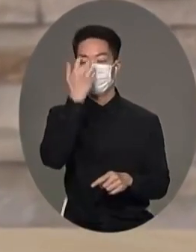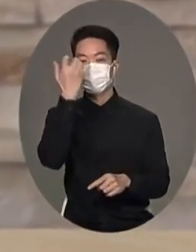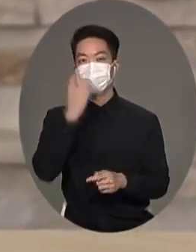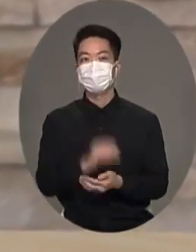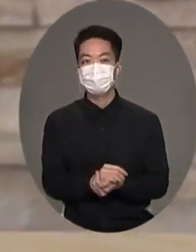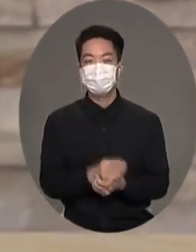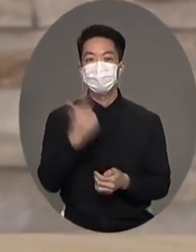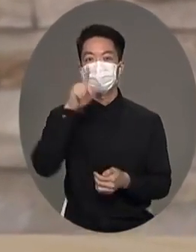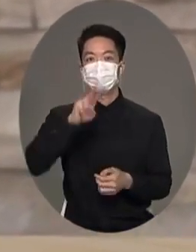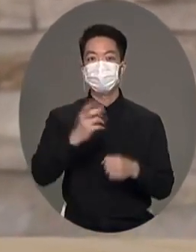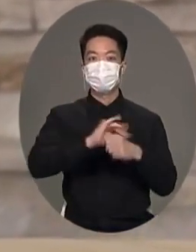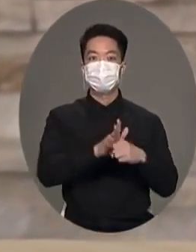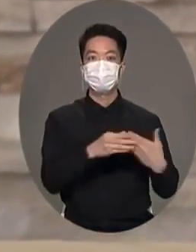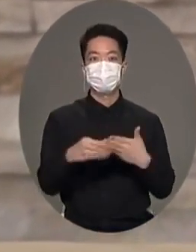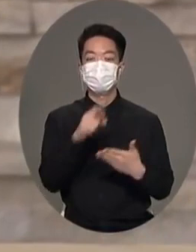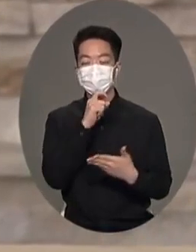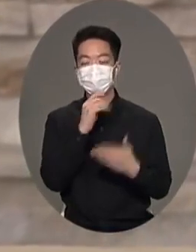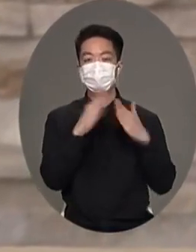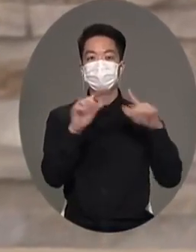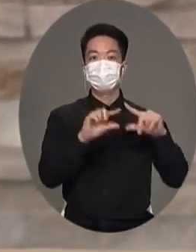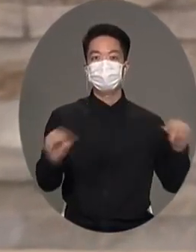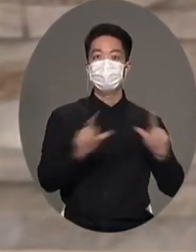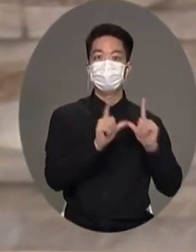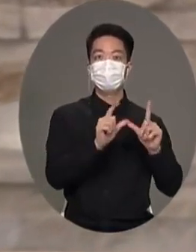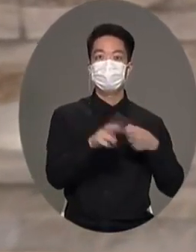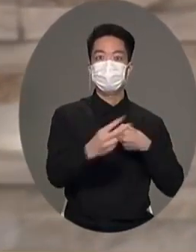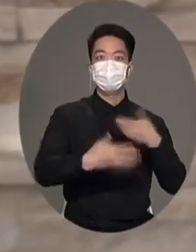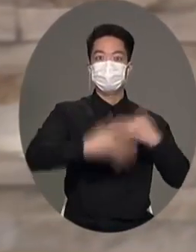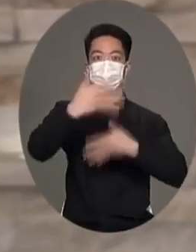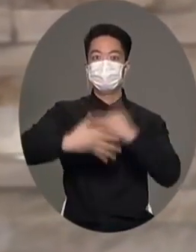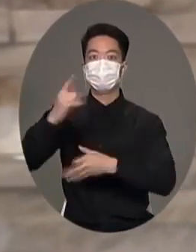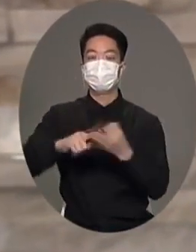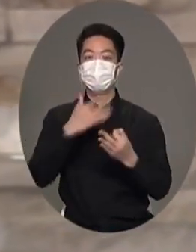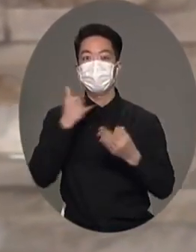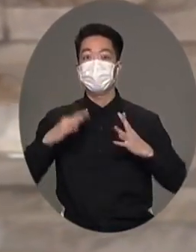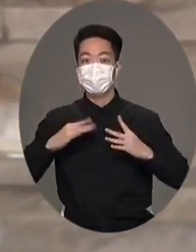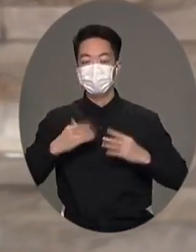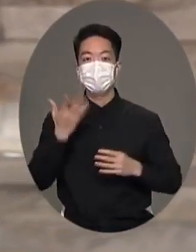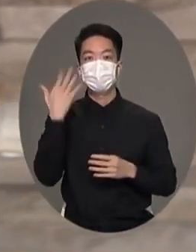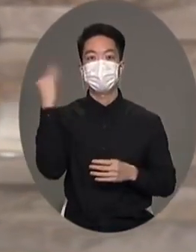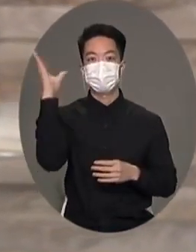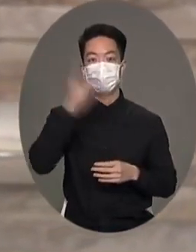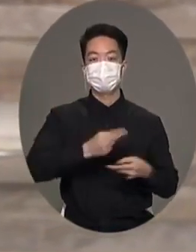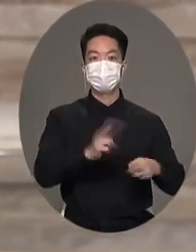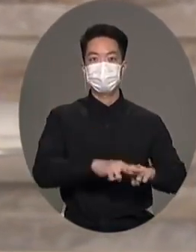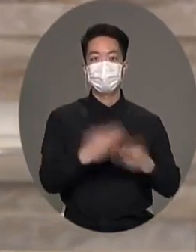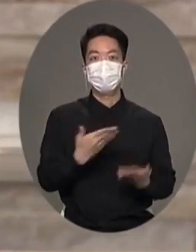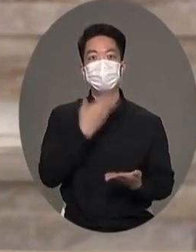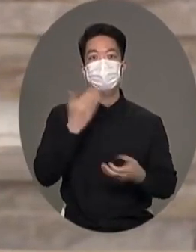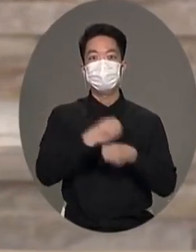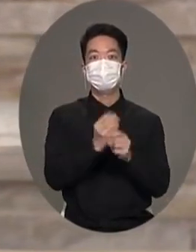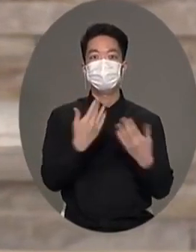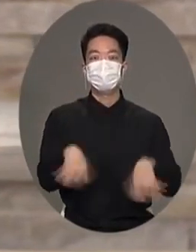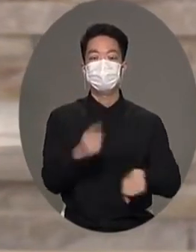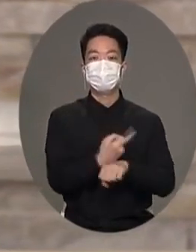毒。她居住的東涌日東二村美日樓昨晚為風強檢，今朝早已經完成檢測，暫時沒